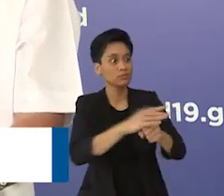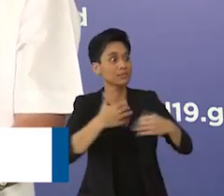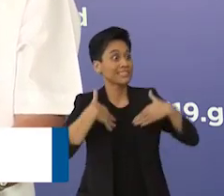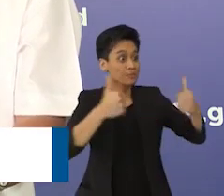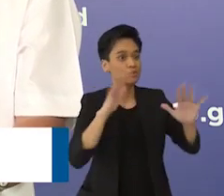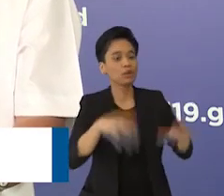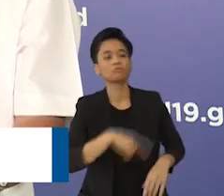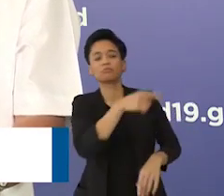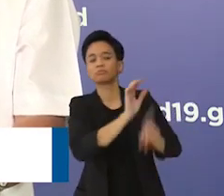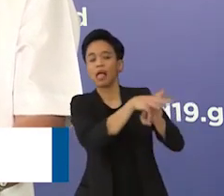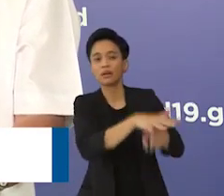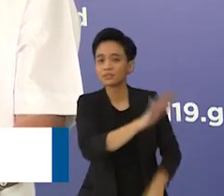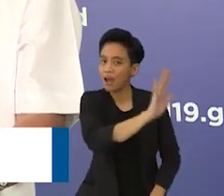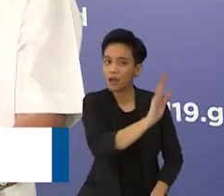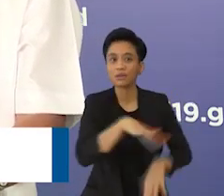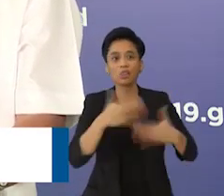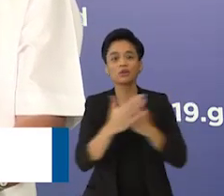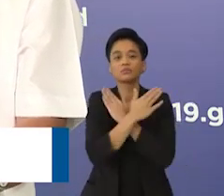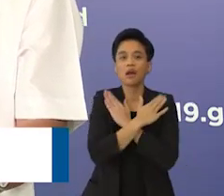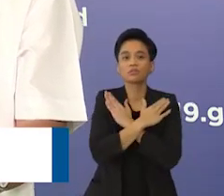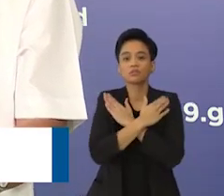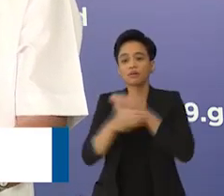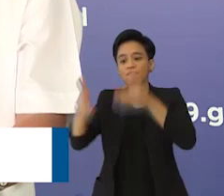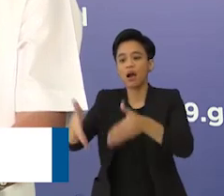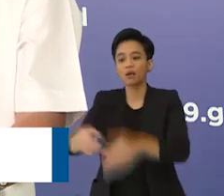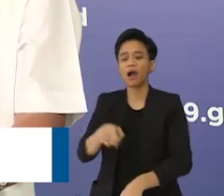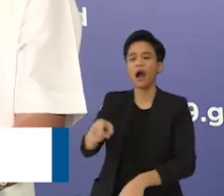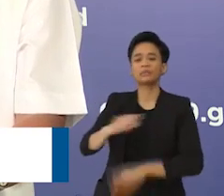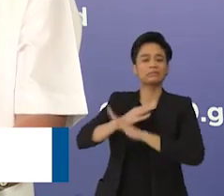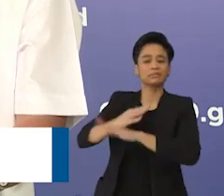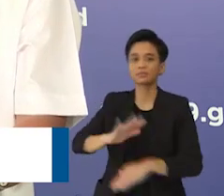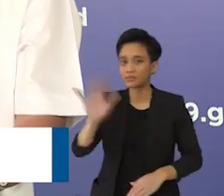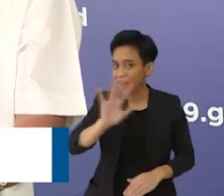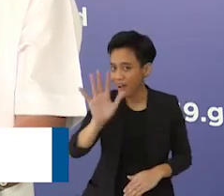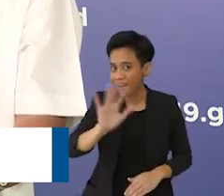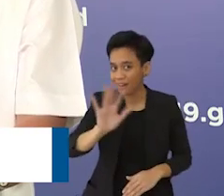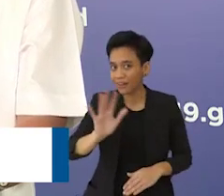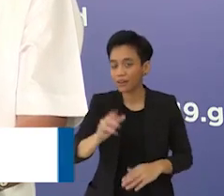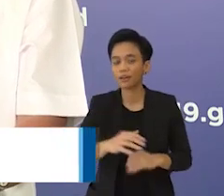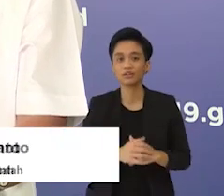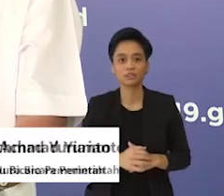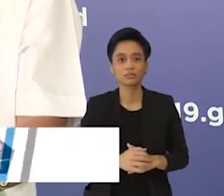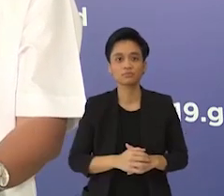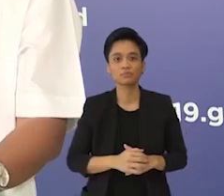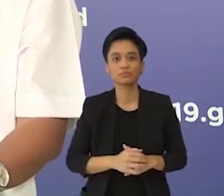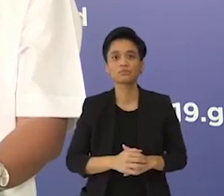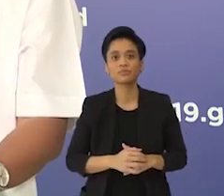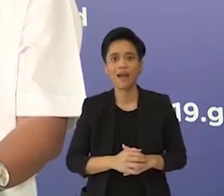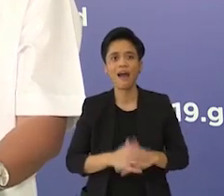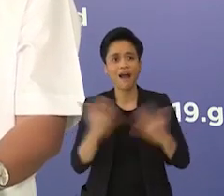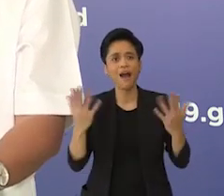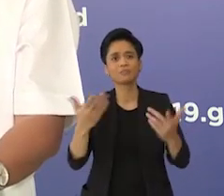tidak boleh kita menolak jenazah covert 19 Tunjukkan bahwa ini adalah bukti